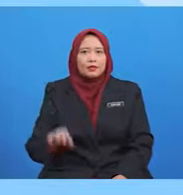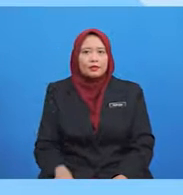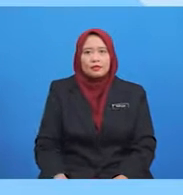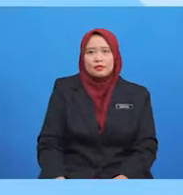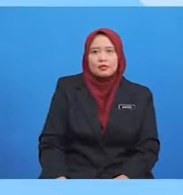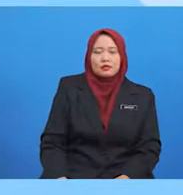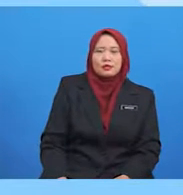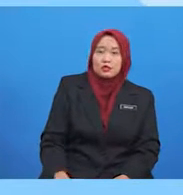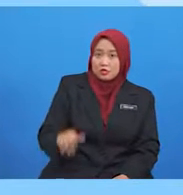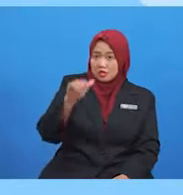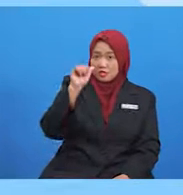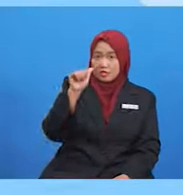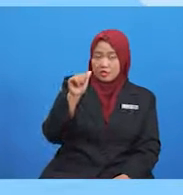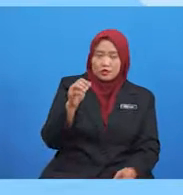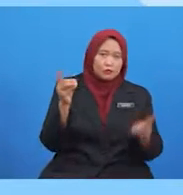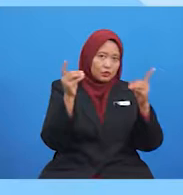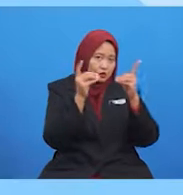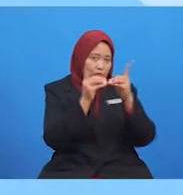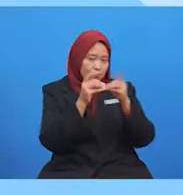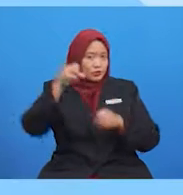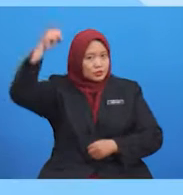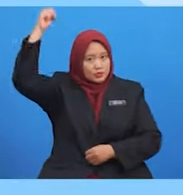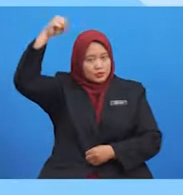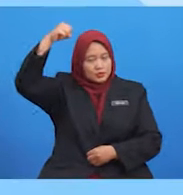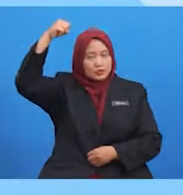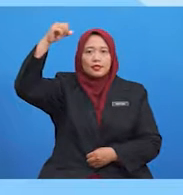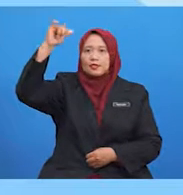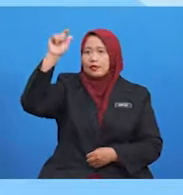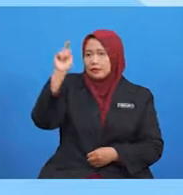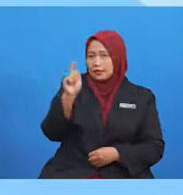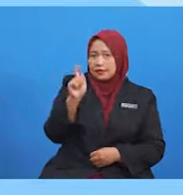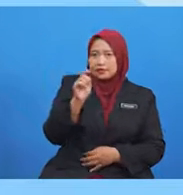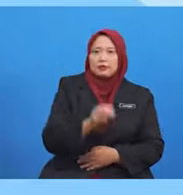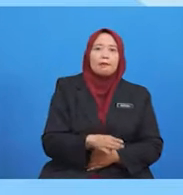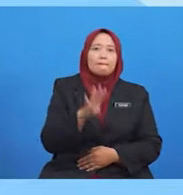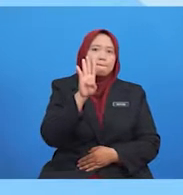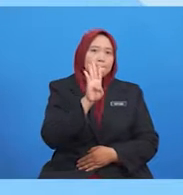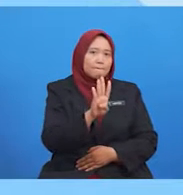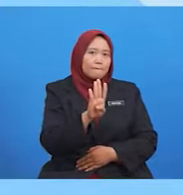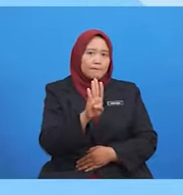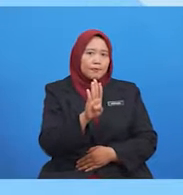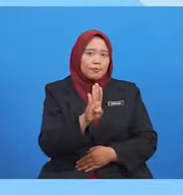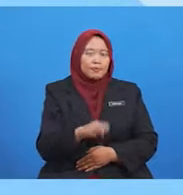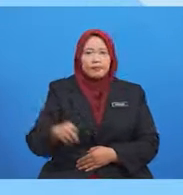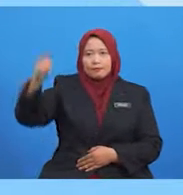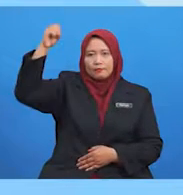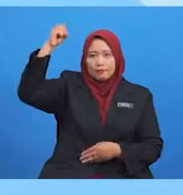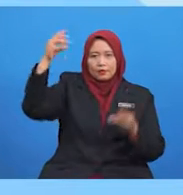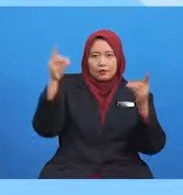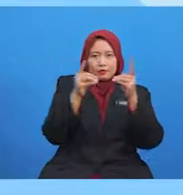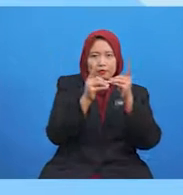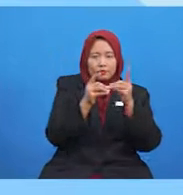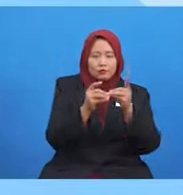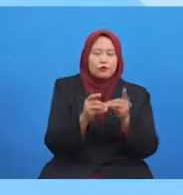A. Menemukan sinar X. B. Menemukan